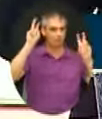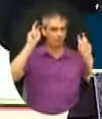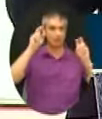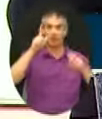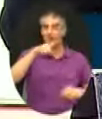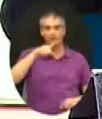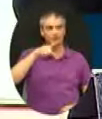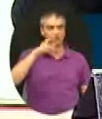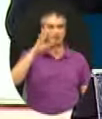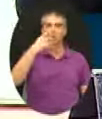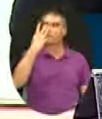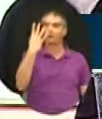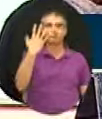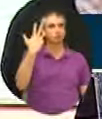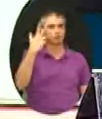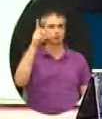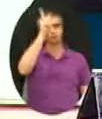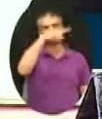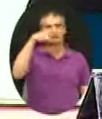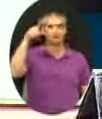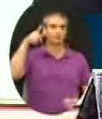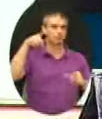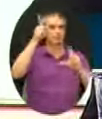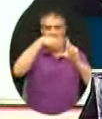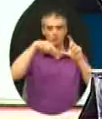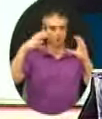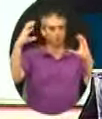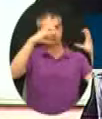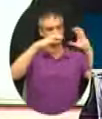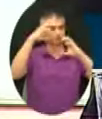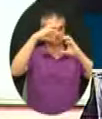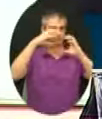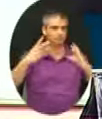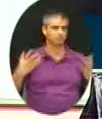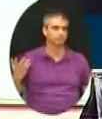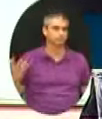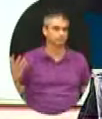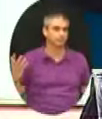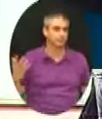כמו שלושה או ארבע עיגולים כאלה, או כמעגלים.